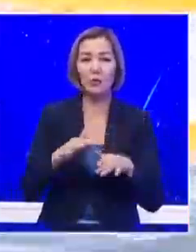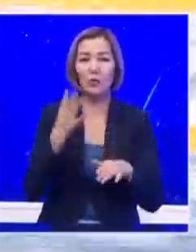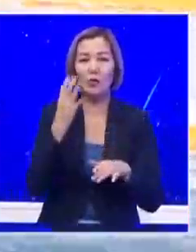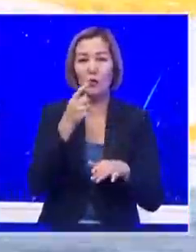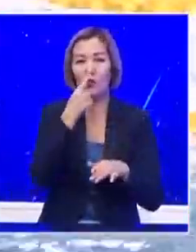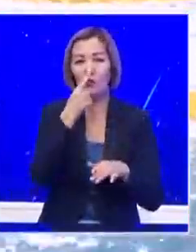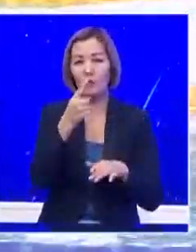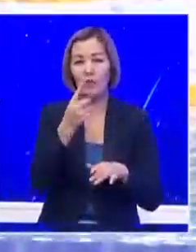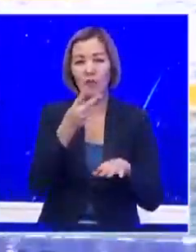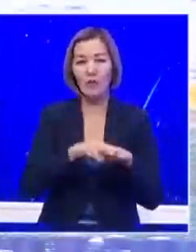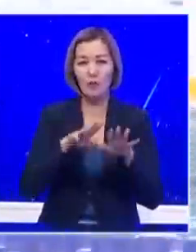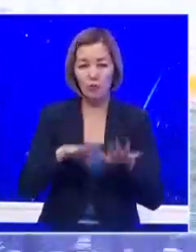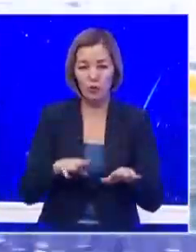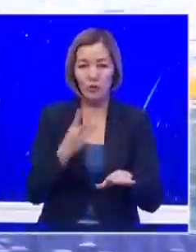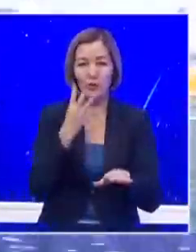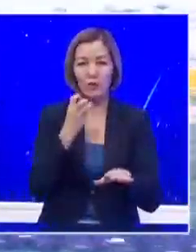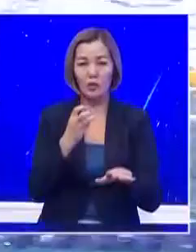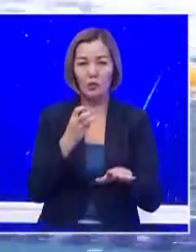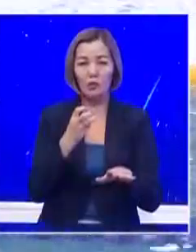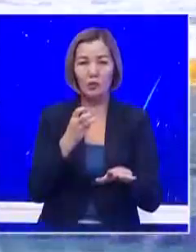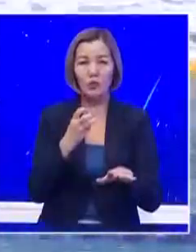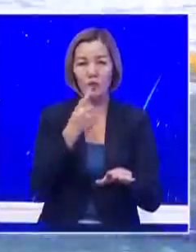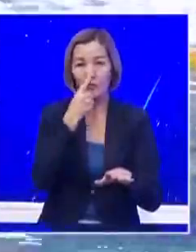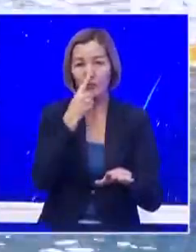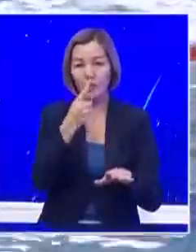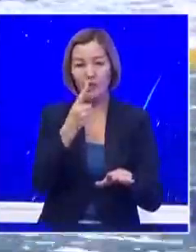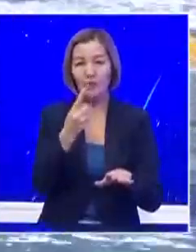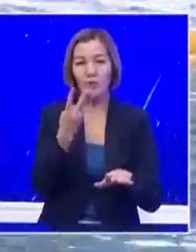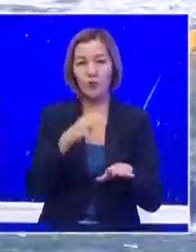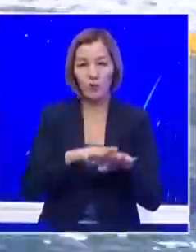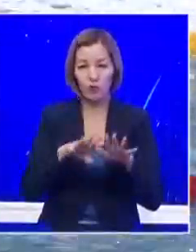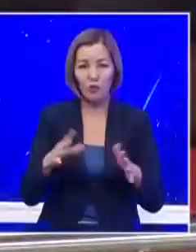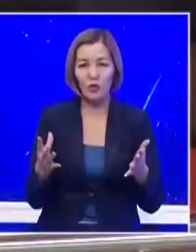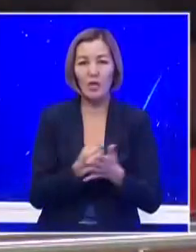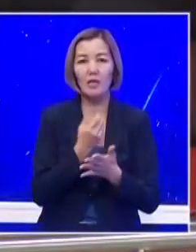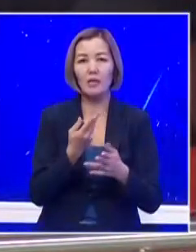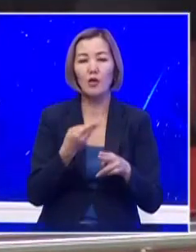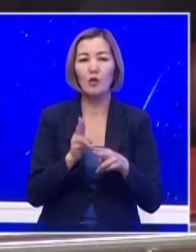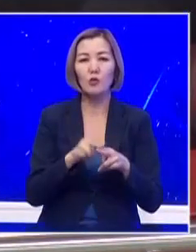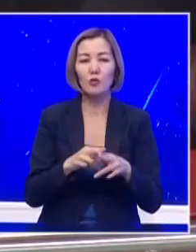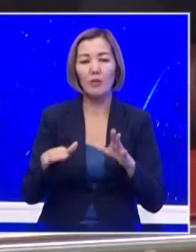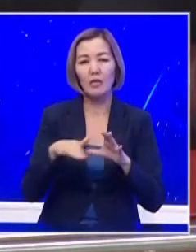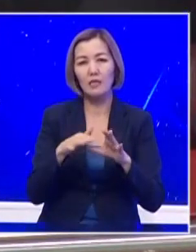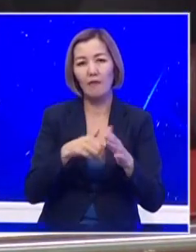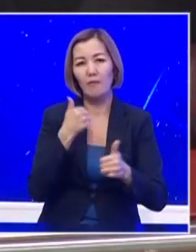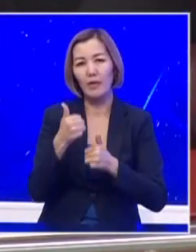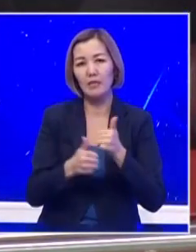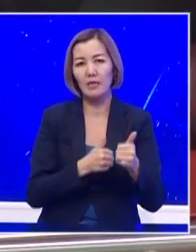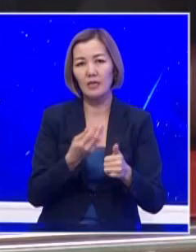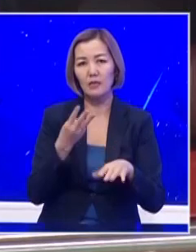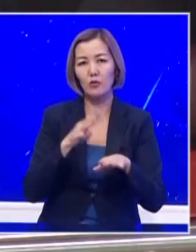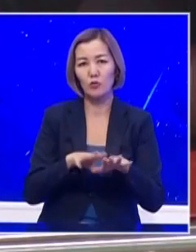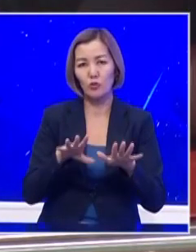еркін жүзу әдісінде 400 метрде 2-ші орын алса, 800 метрде қола медальді мойнына тақты. Сонымен қатар